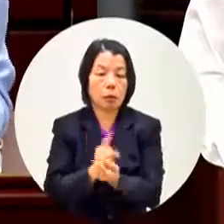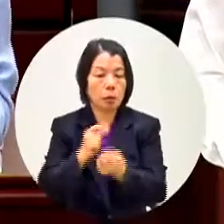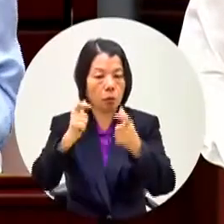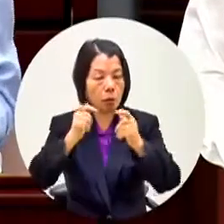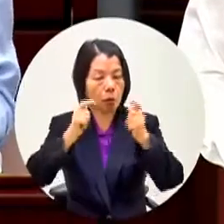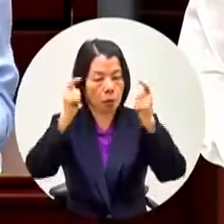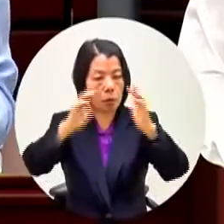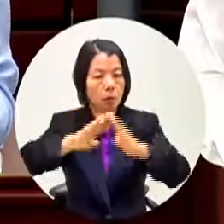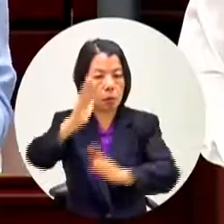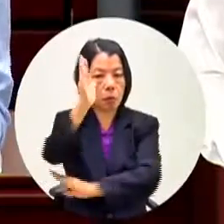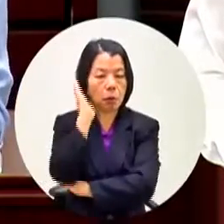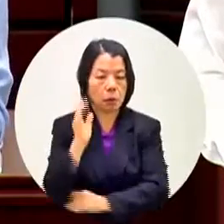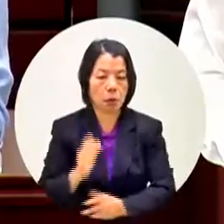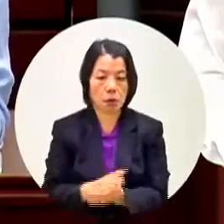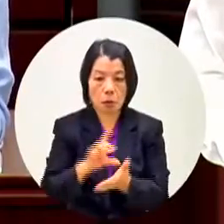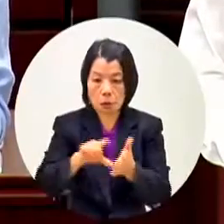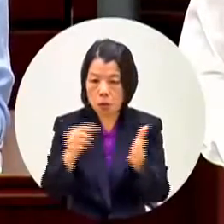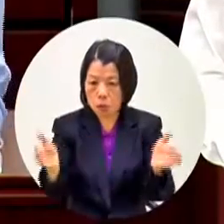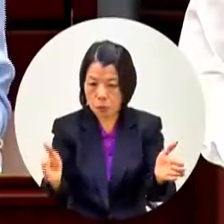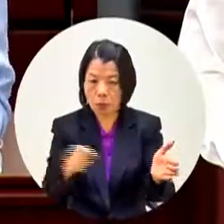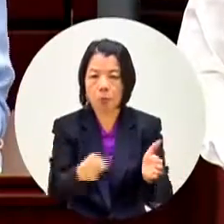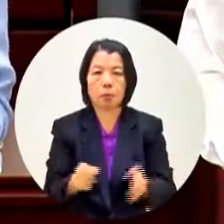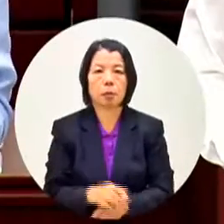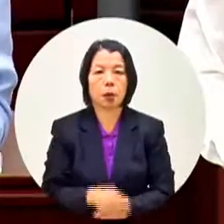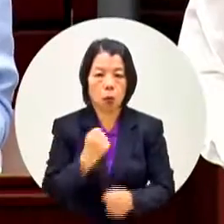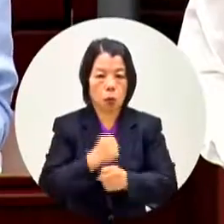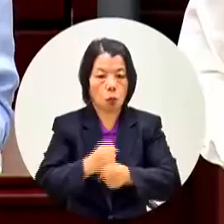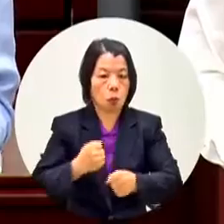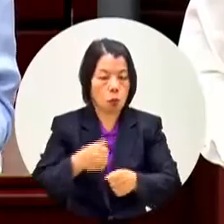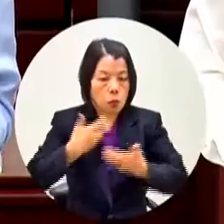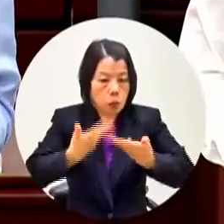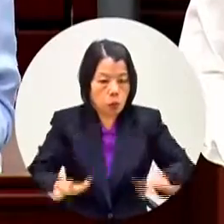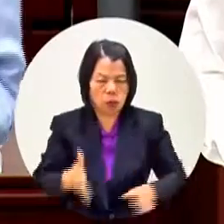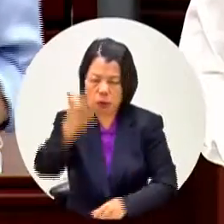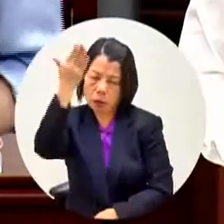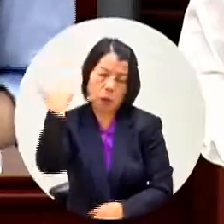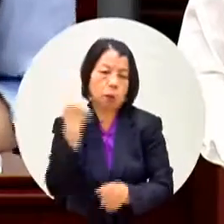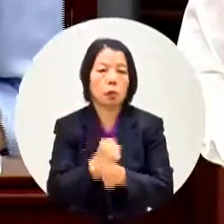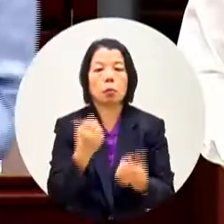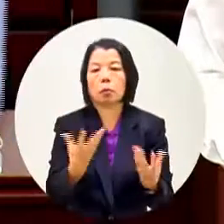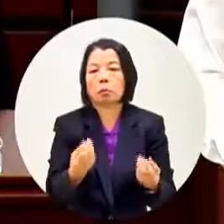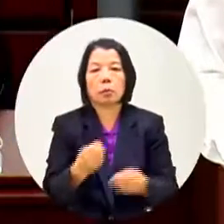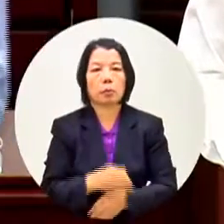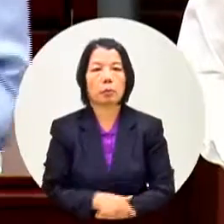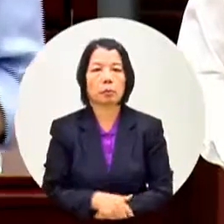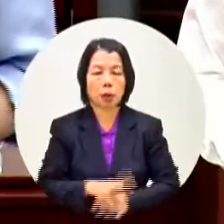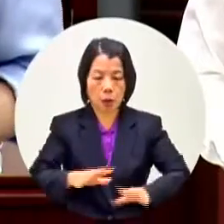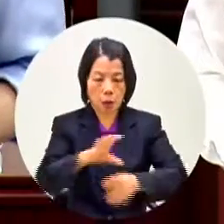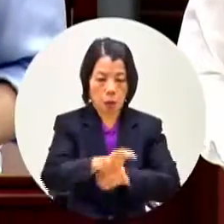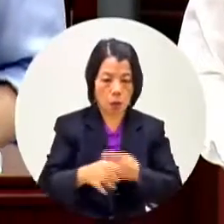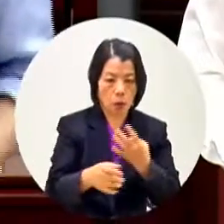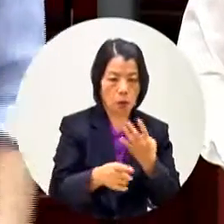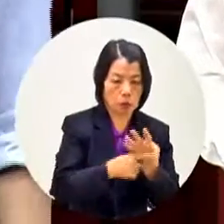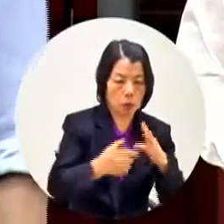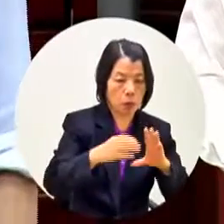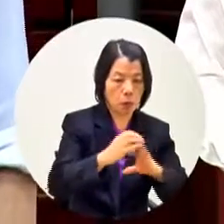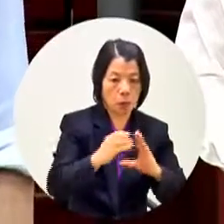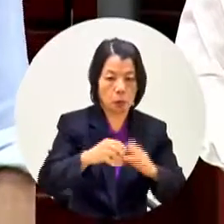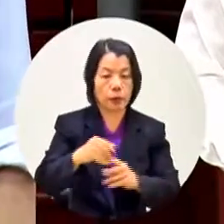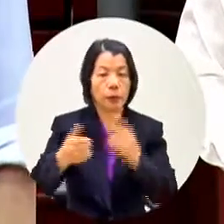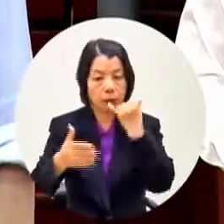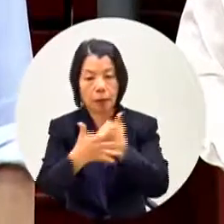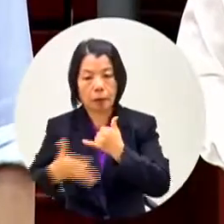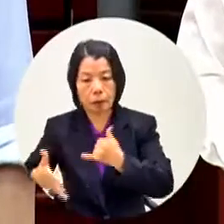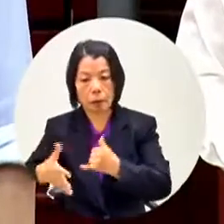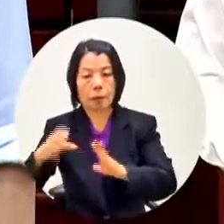秋议员你讲的重点，就市政府这边到底要扮演什么角色。其实从农委会的角度，它是全国在下一